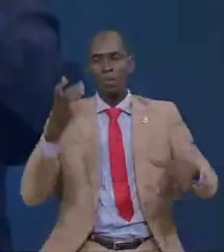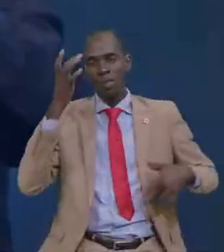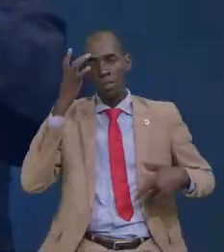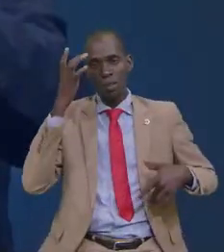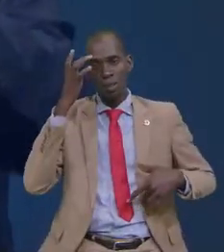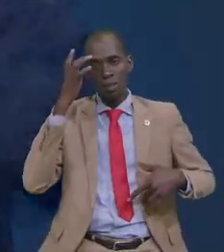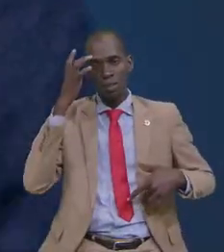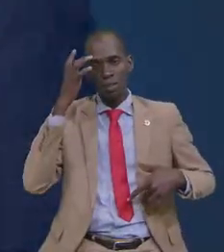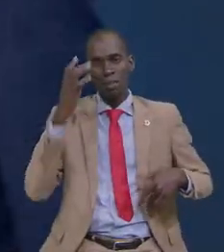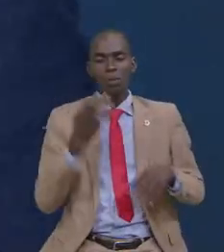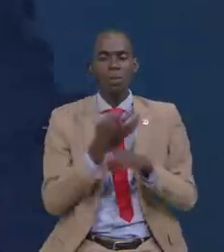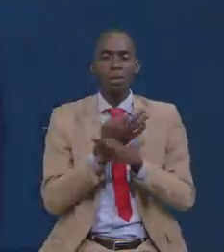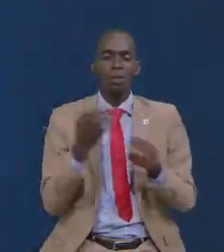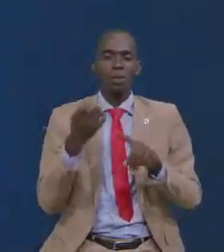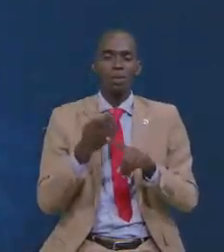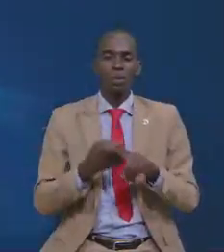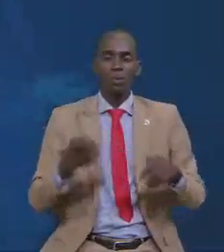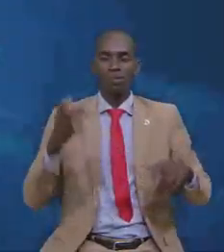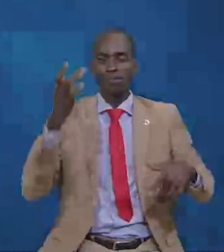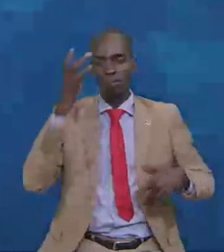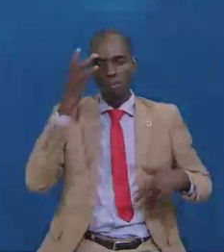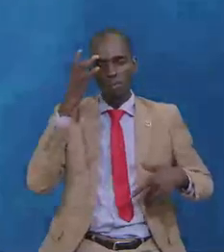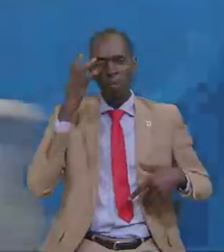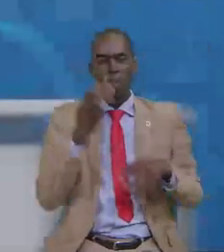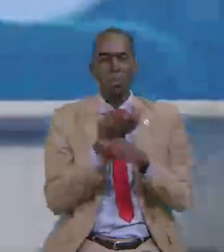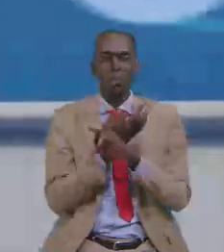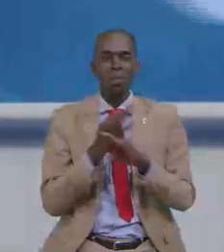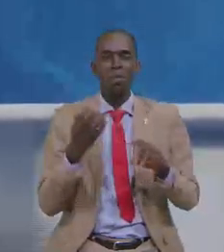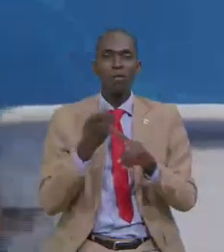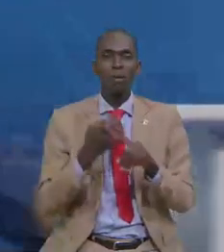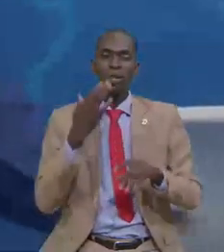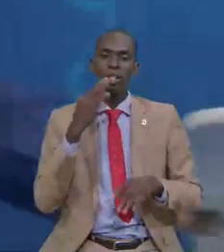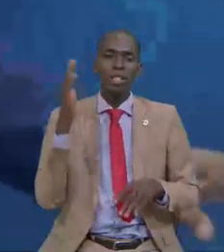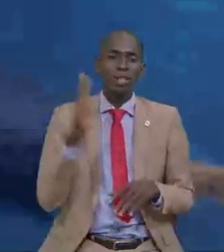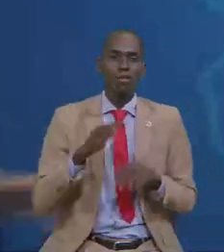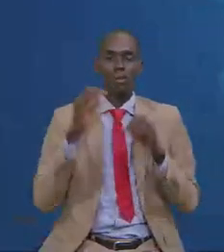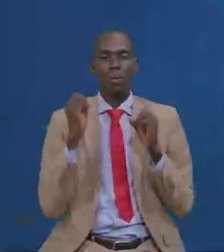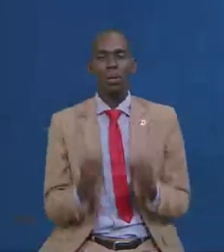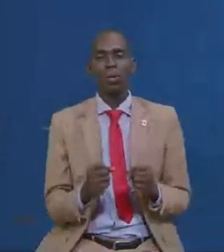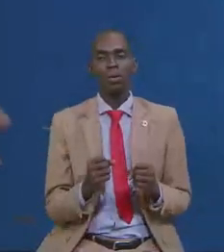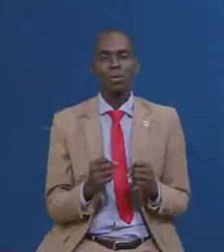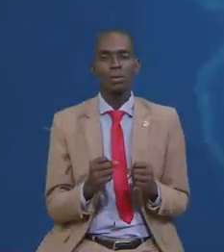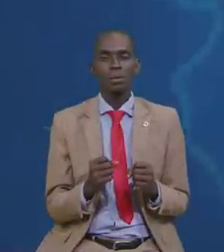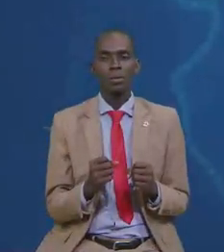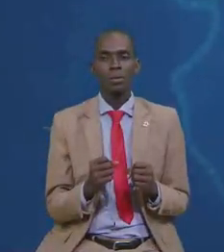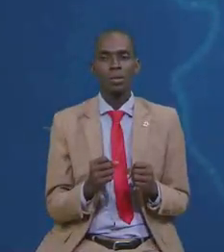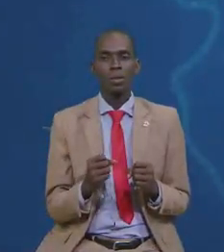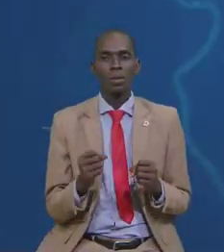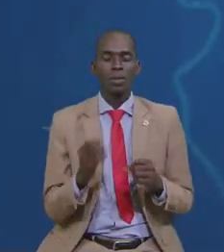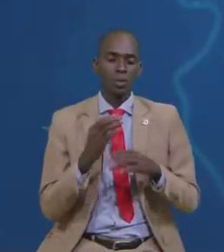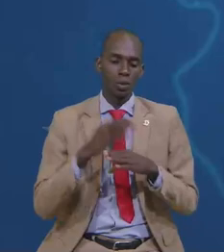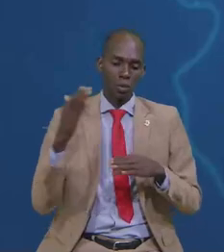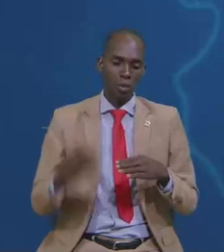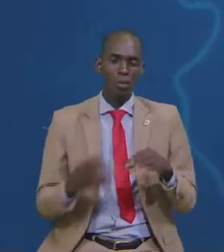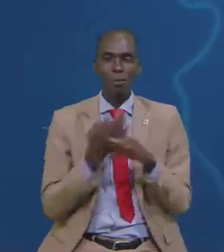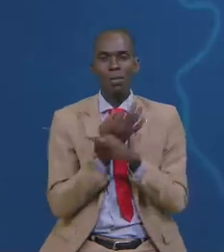La libération de toute maladie, la libération de toute infirmité, la libération de